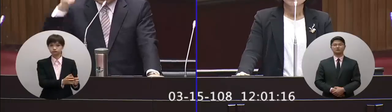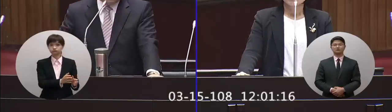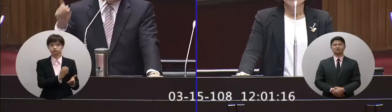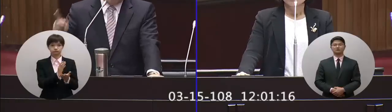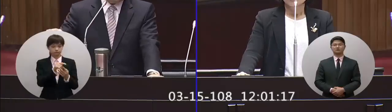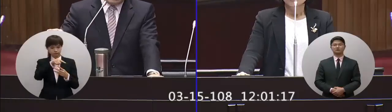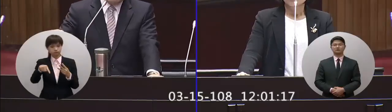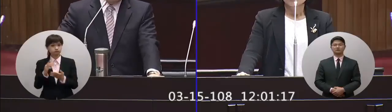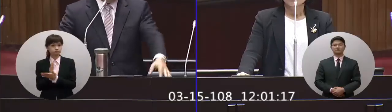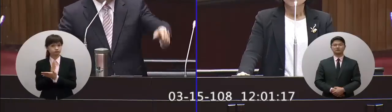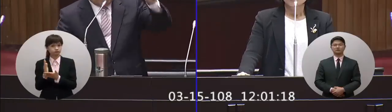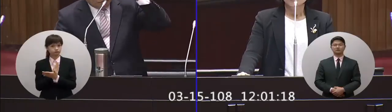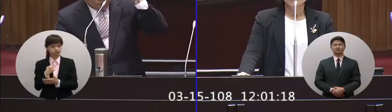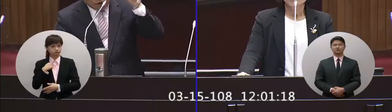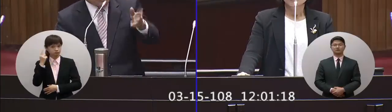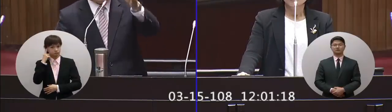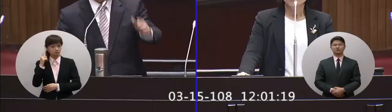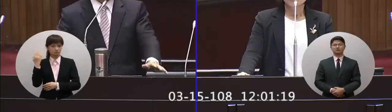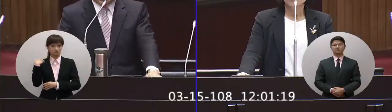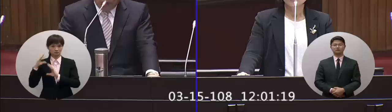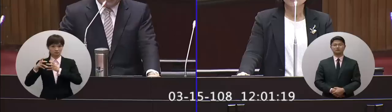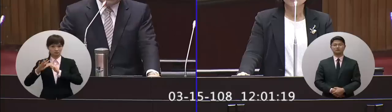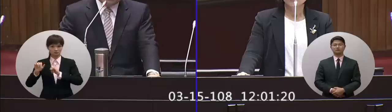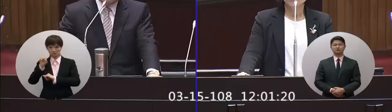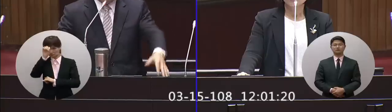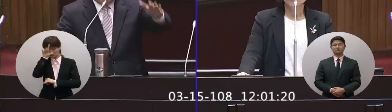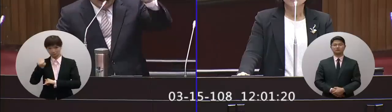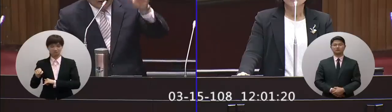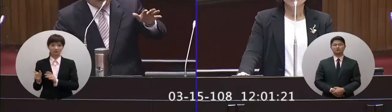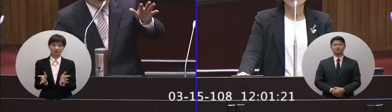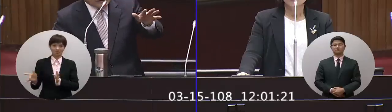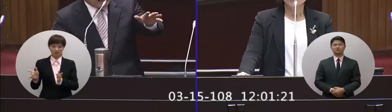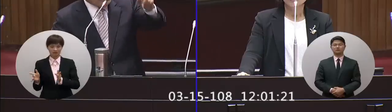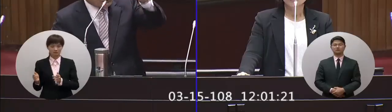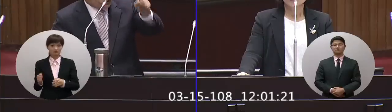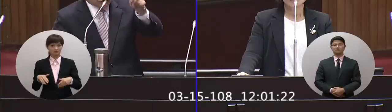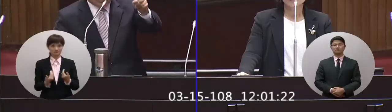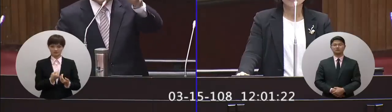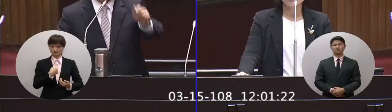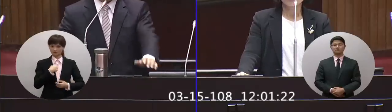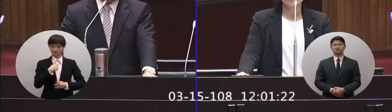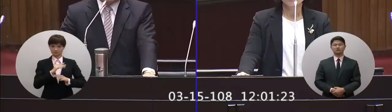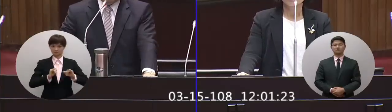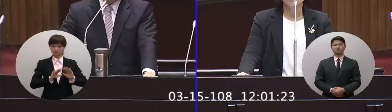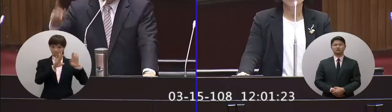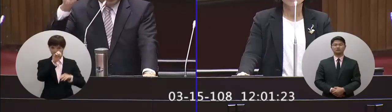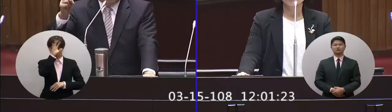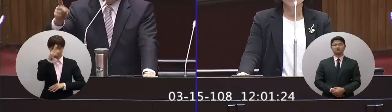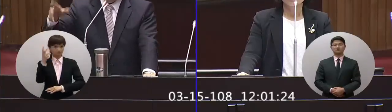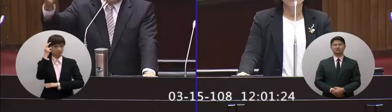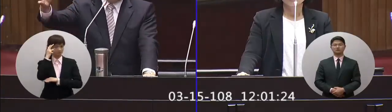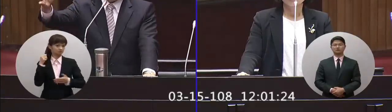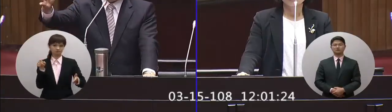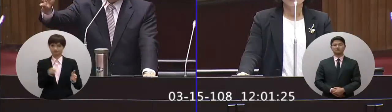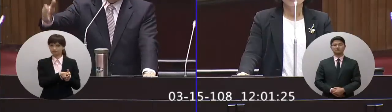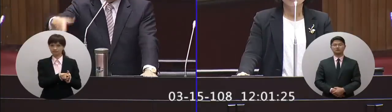说，其实国民党一直就是摇摆的，反而民进党始终坚定的。比